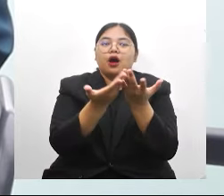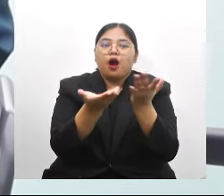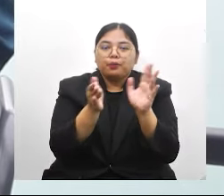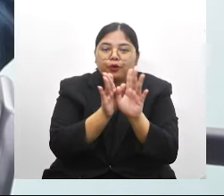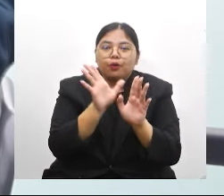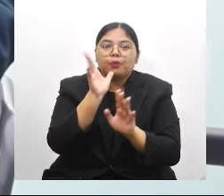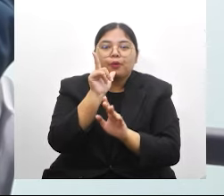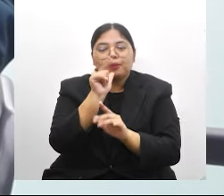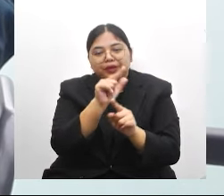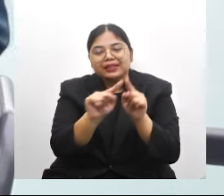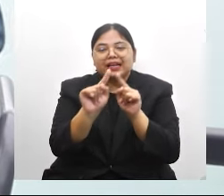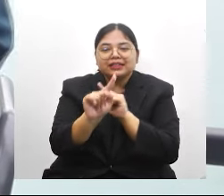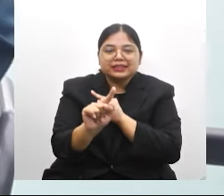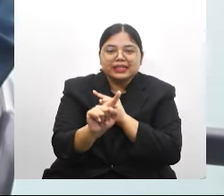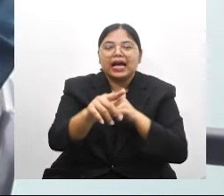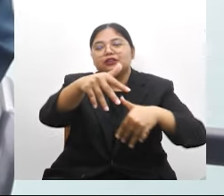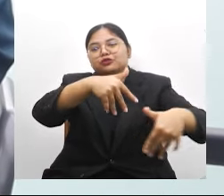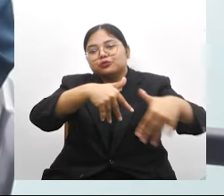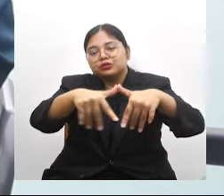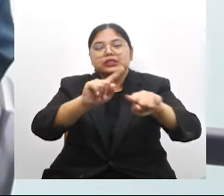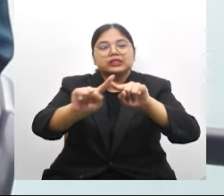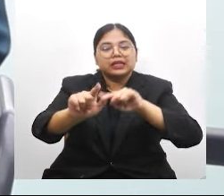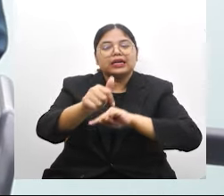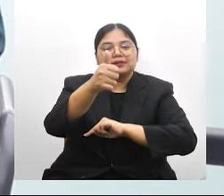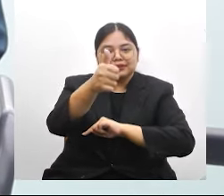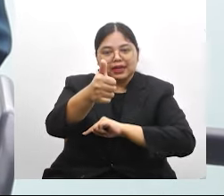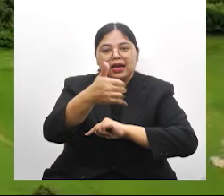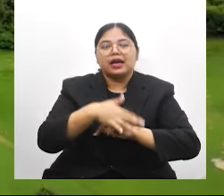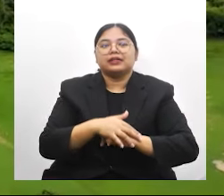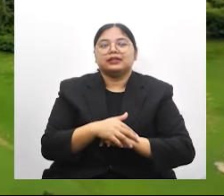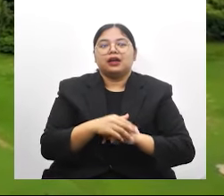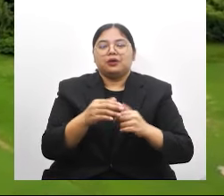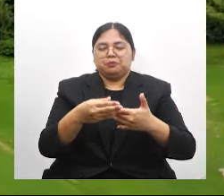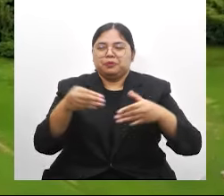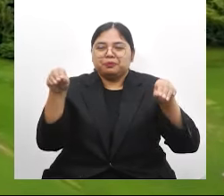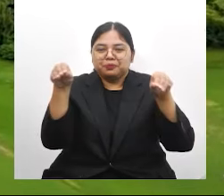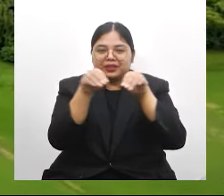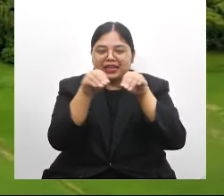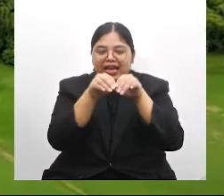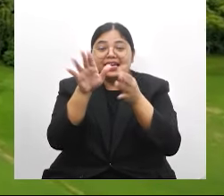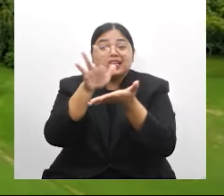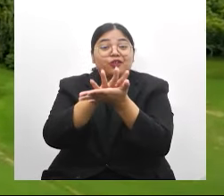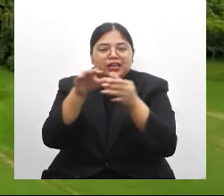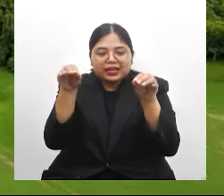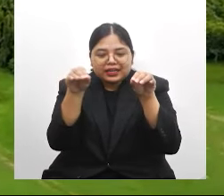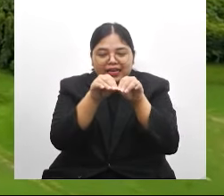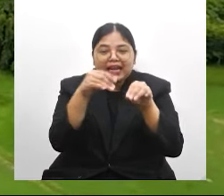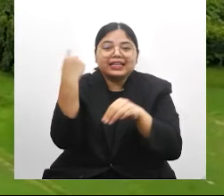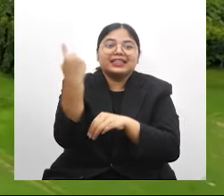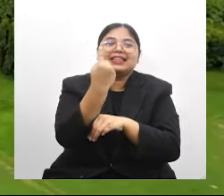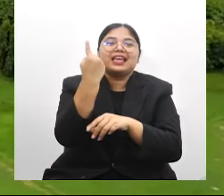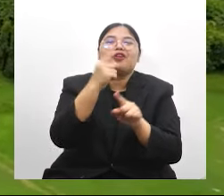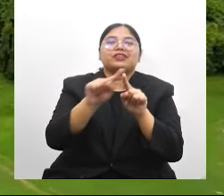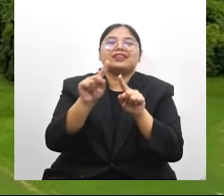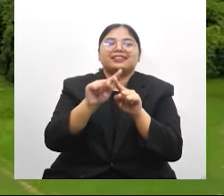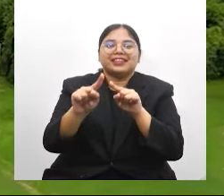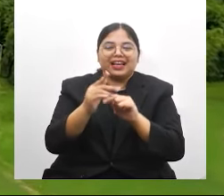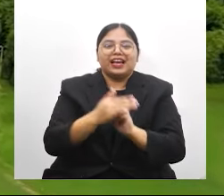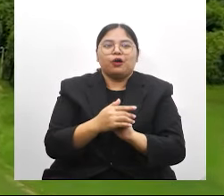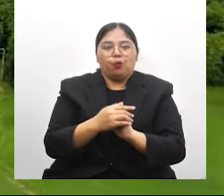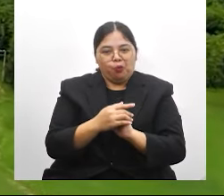อย่างดีด้วยสภาพและบริบทของของโรงเรียนเนี่ยนะครับอยู่ใกล้กับแหล่งท่องเที่ยวที่สำคัญอ่าซึ่งถือว่าเป็นทองแหล่งท่องเที่ยว